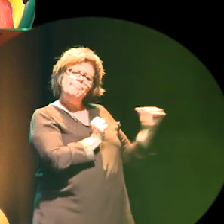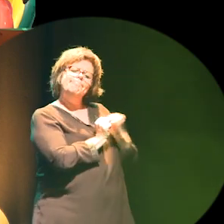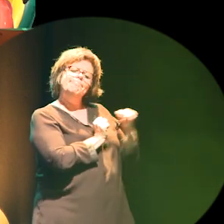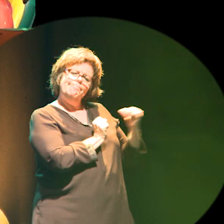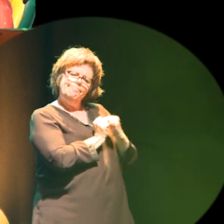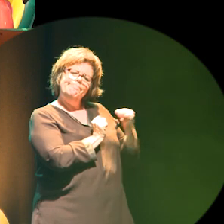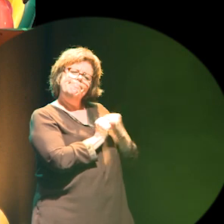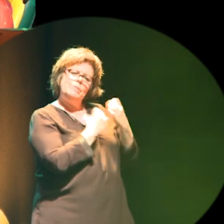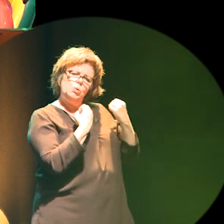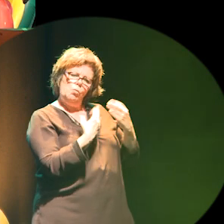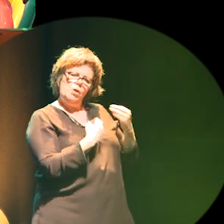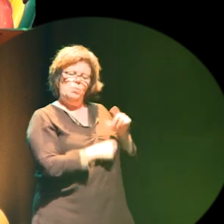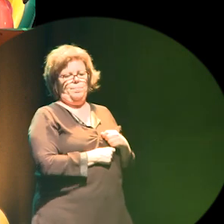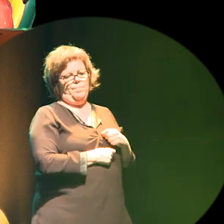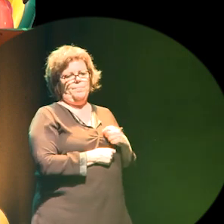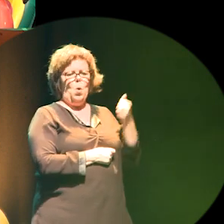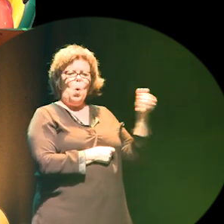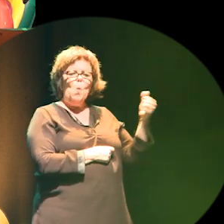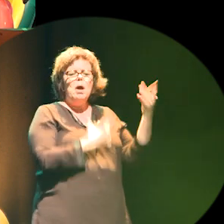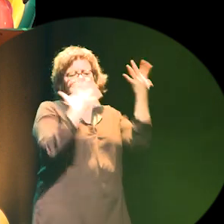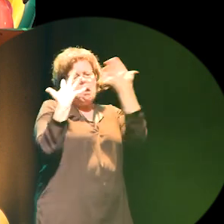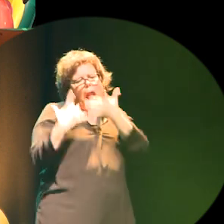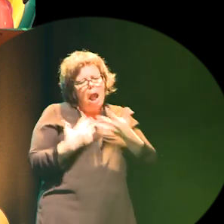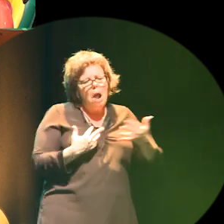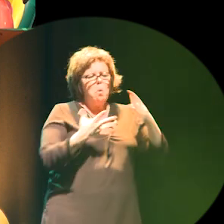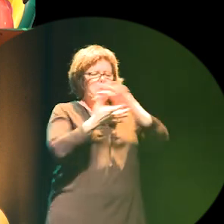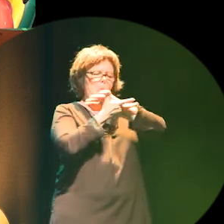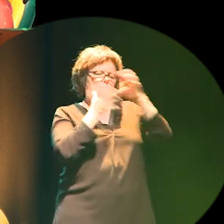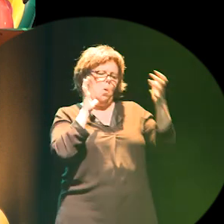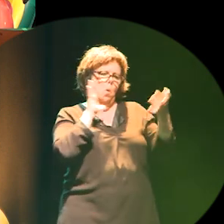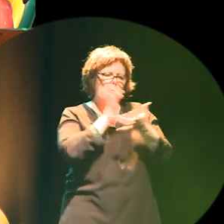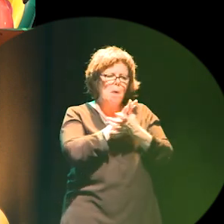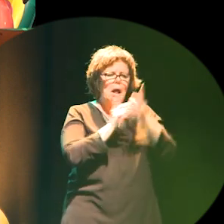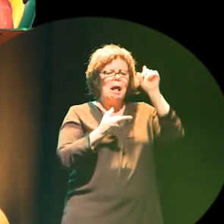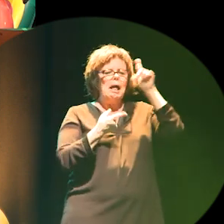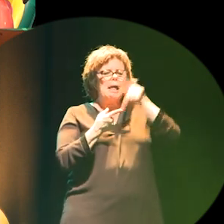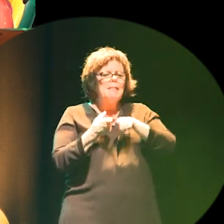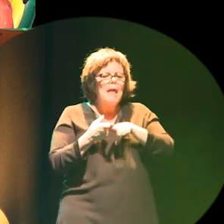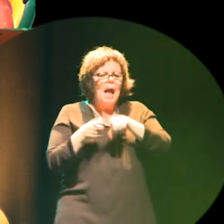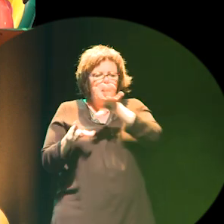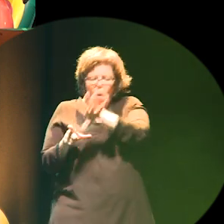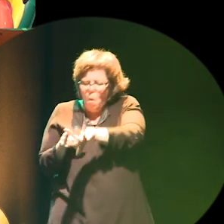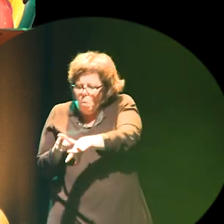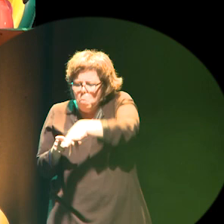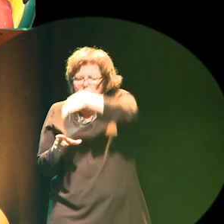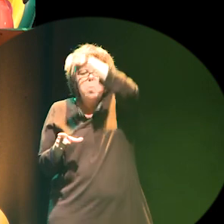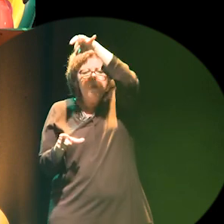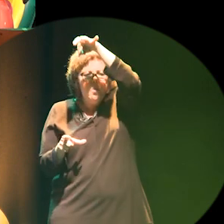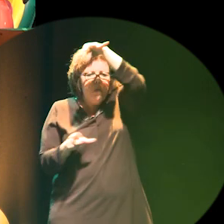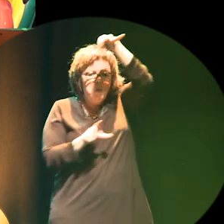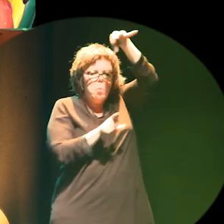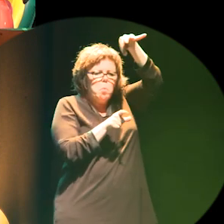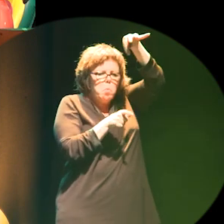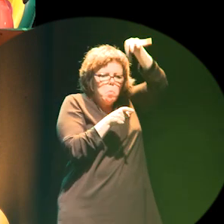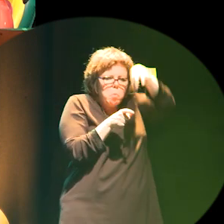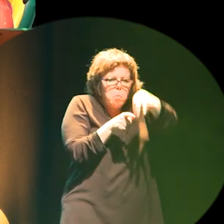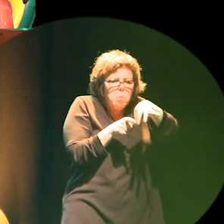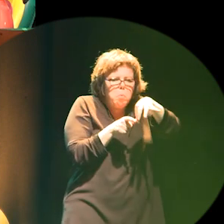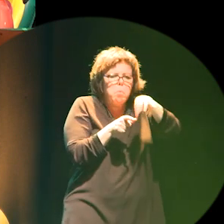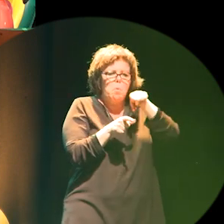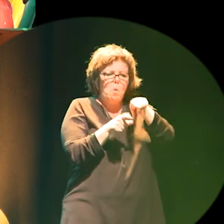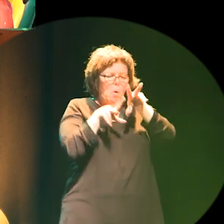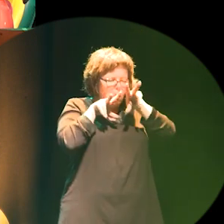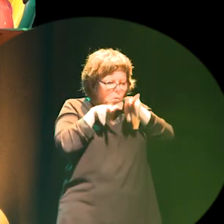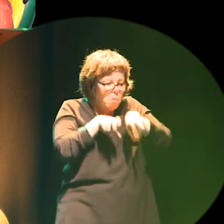qui, eux, élaborent des équations complexes avec des prélèvements à l'aide de drones in situ qui caractérisent